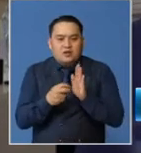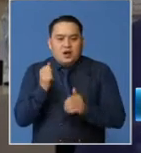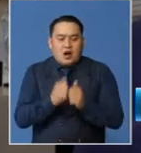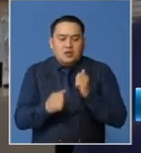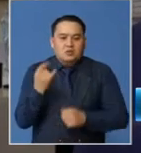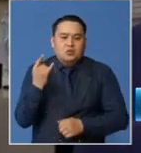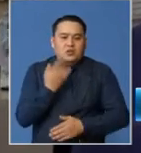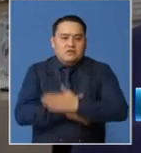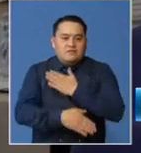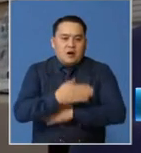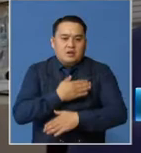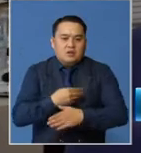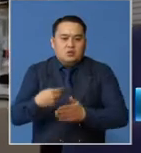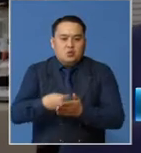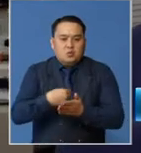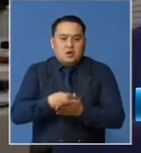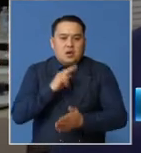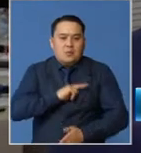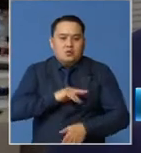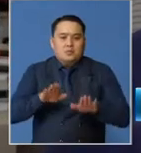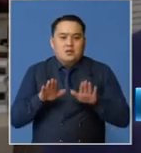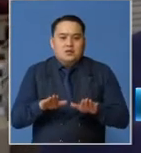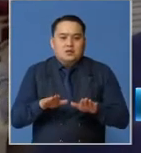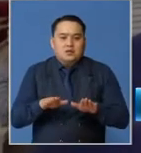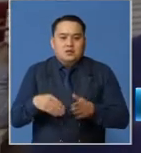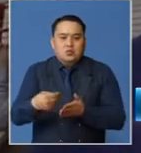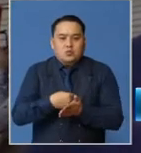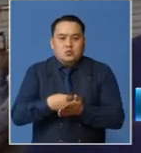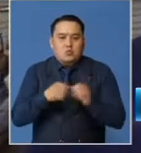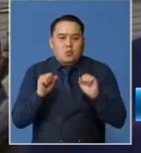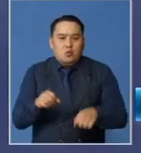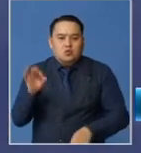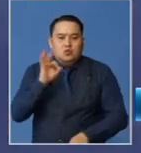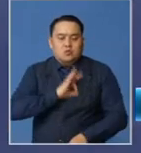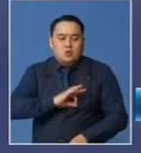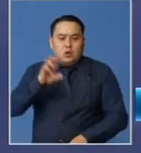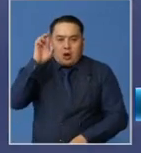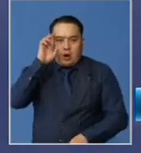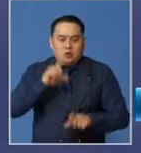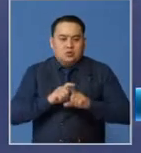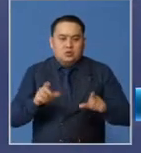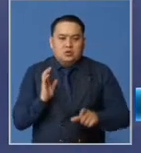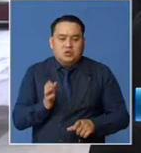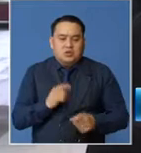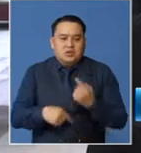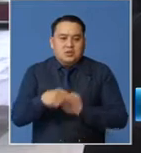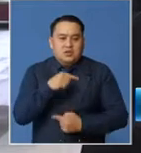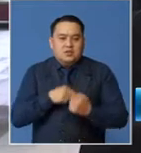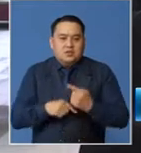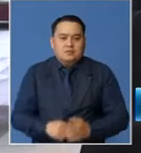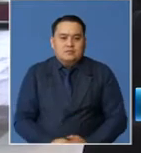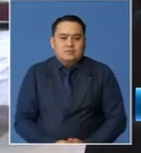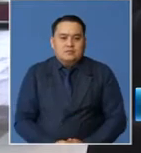инвалиду субсидирование рабочих мест. Этим субсидированием можно воспользоваться и государственным органам, и частному бизнесу.